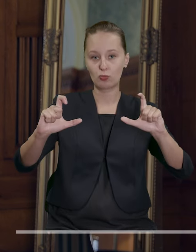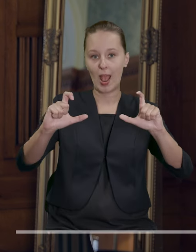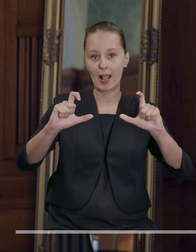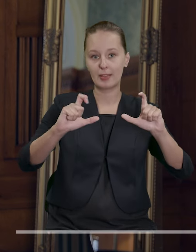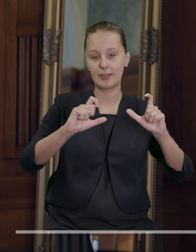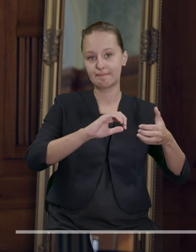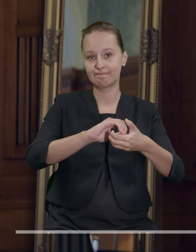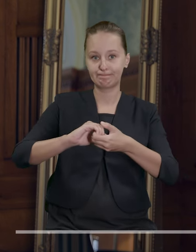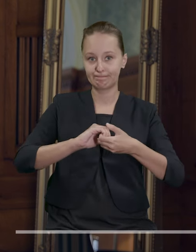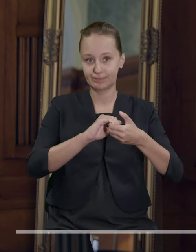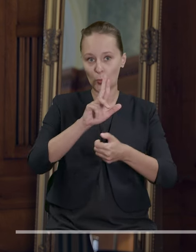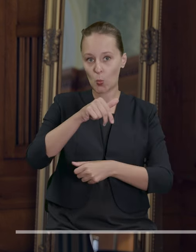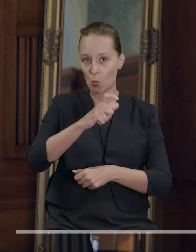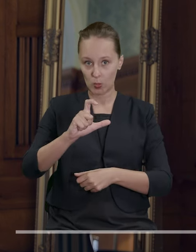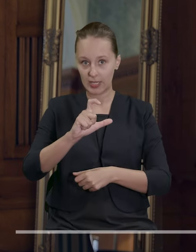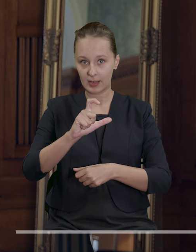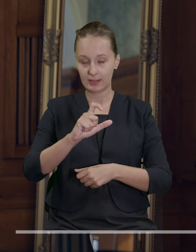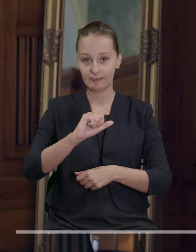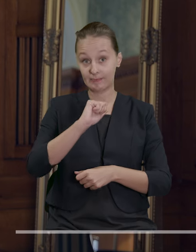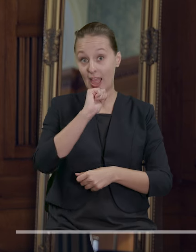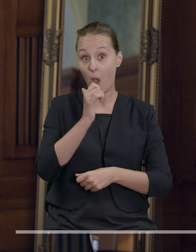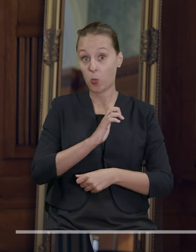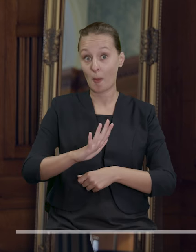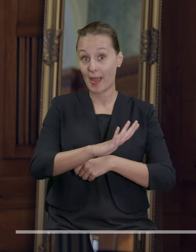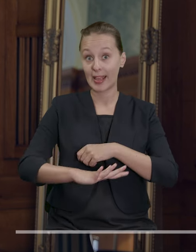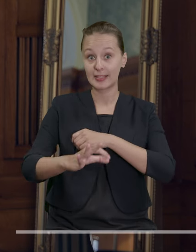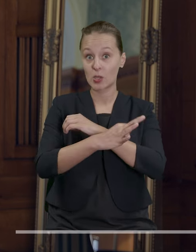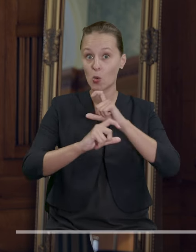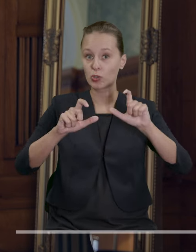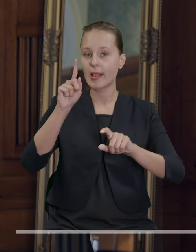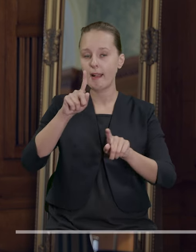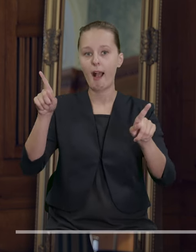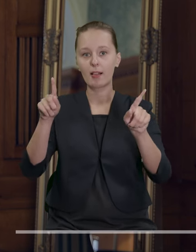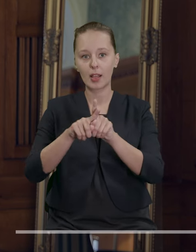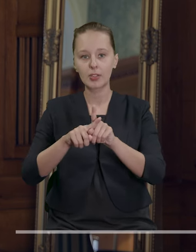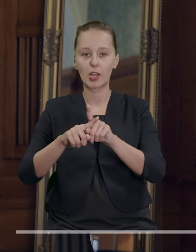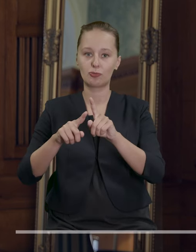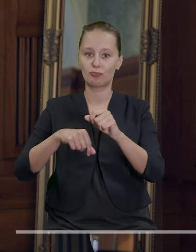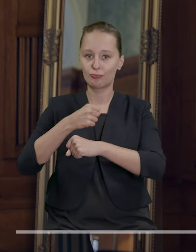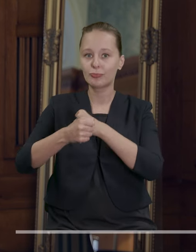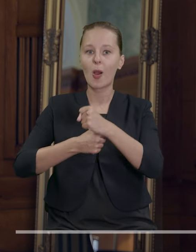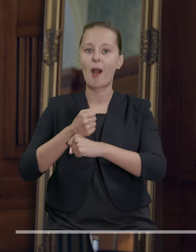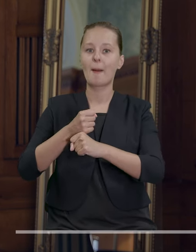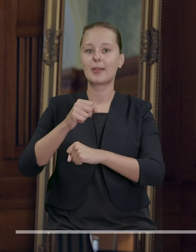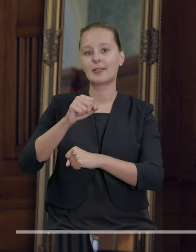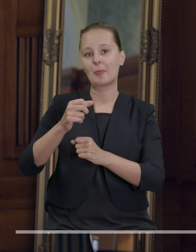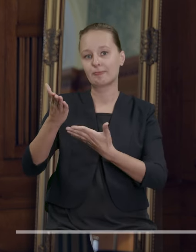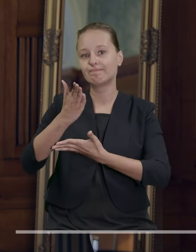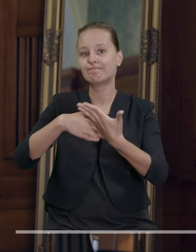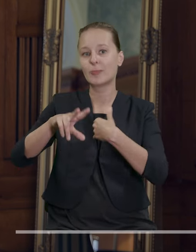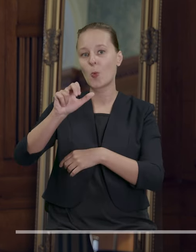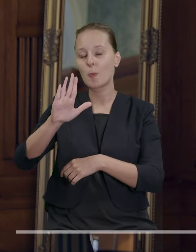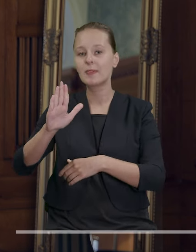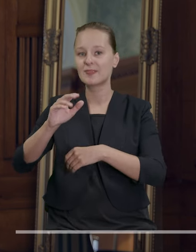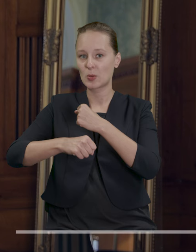uczelniami z UNIK europejskimi, ale również takim hubem współpracującym